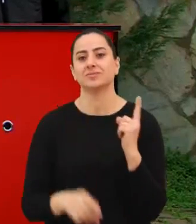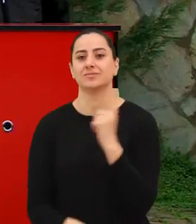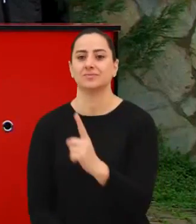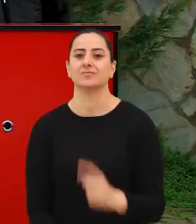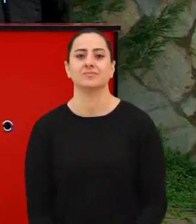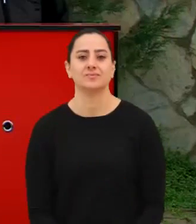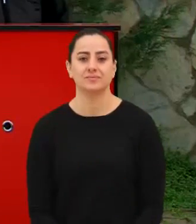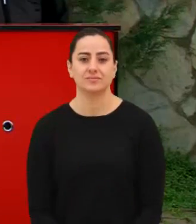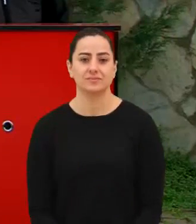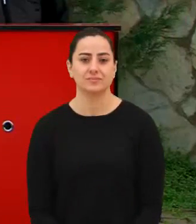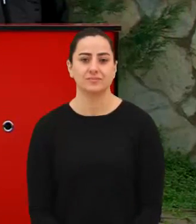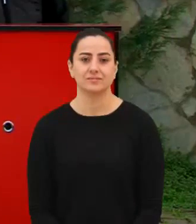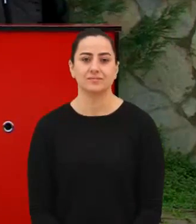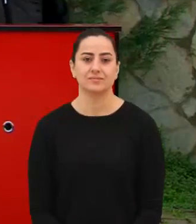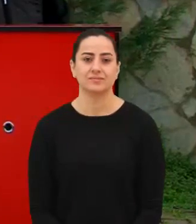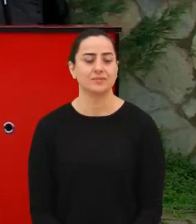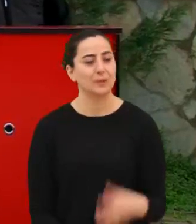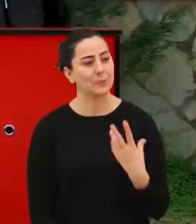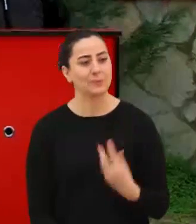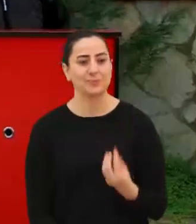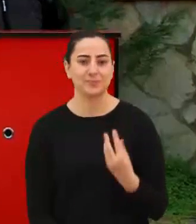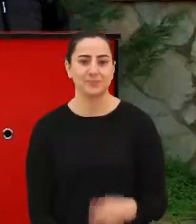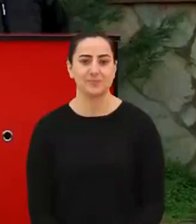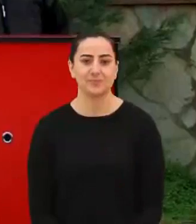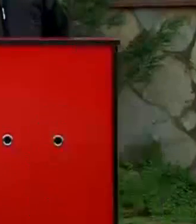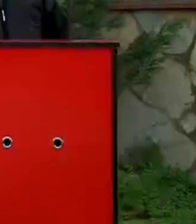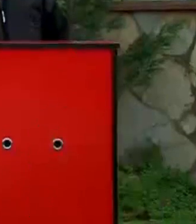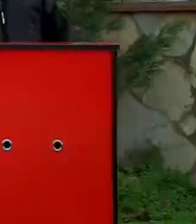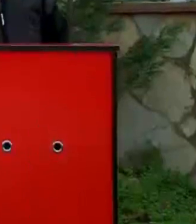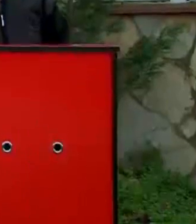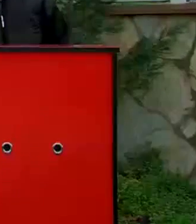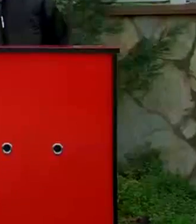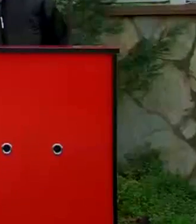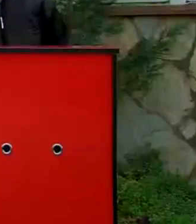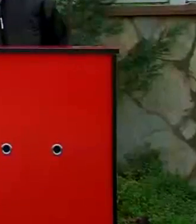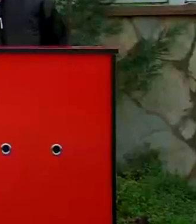sizinle ilgileneceğim efendim. Peki. Sarp oturacak bir yer arar gibi